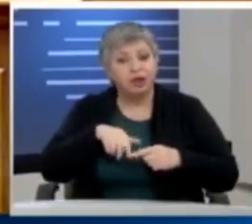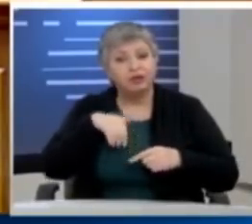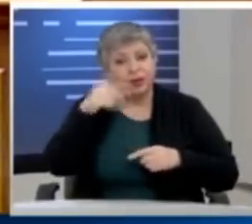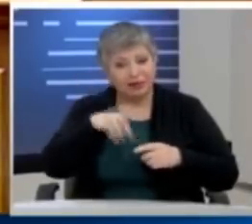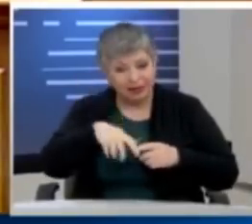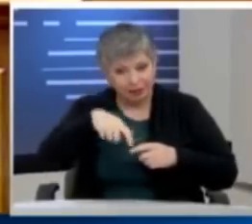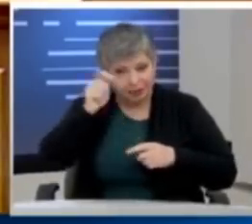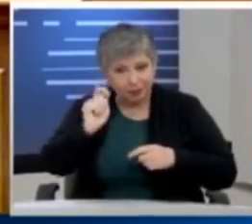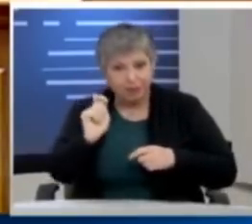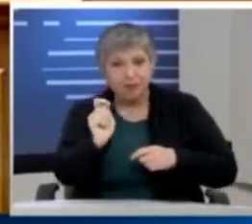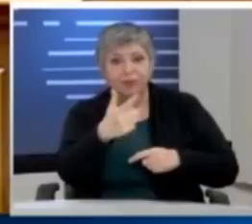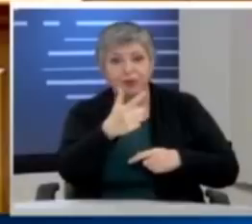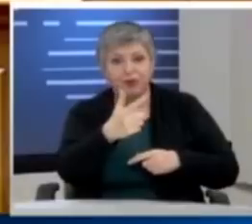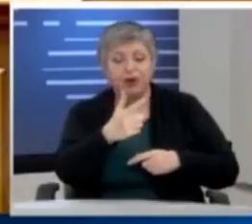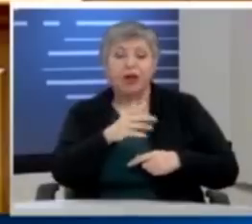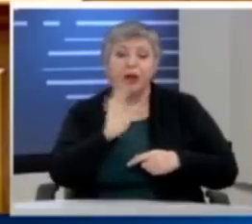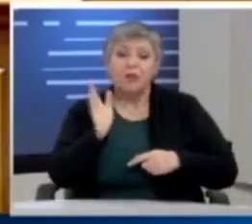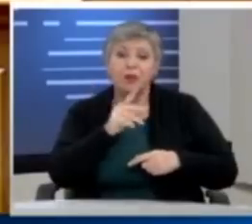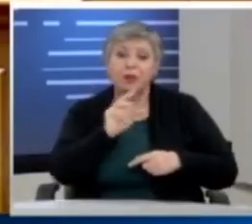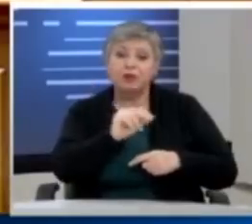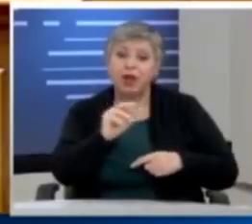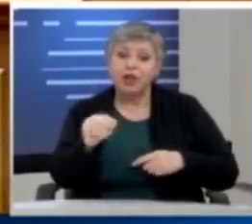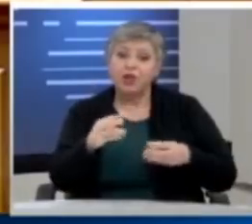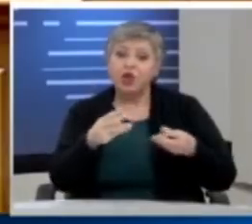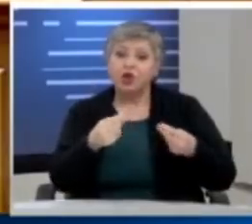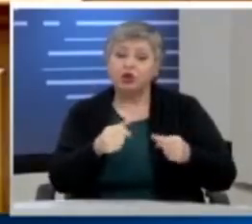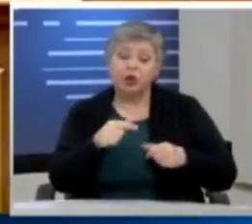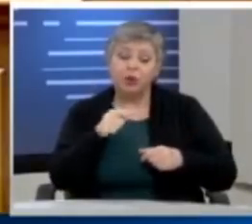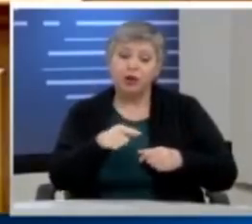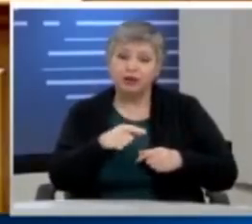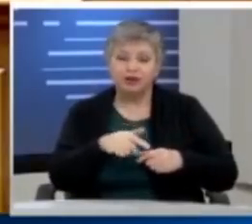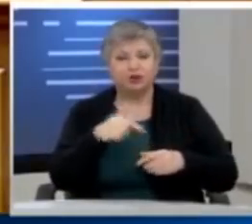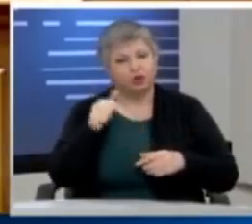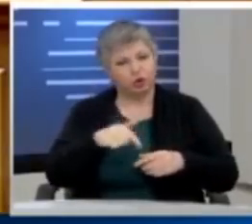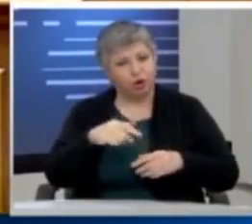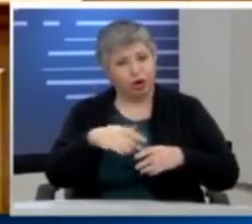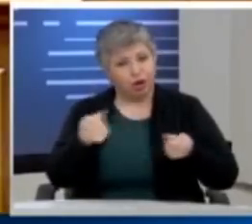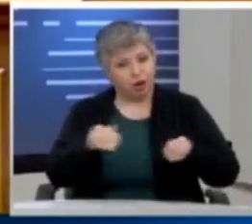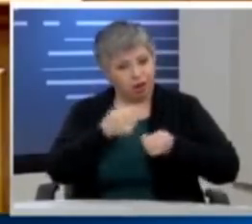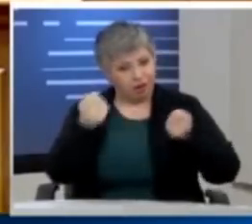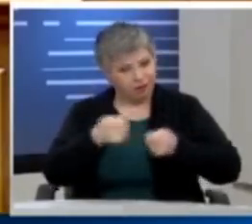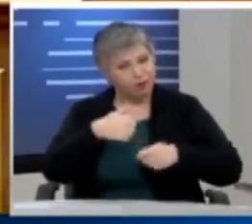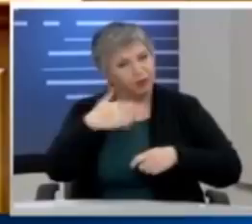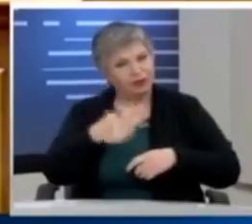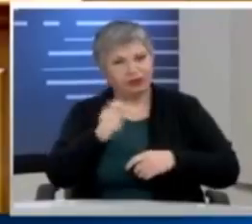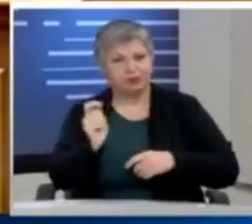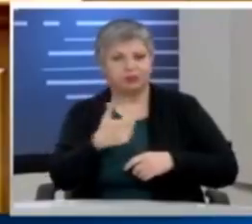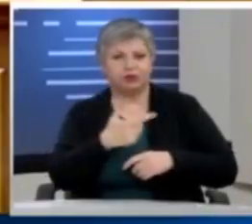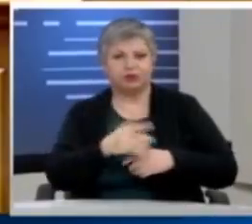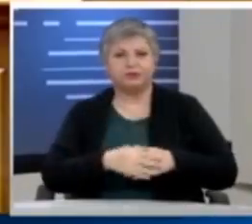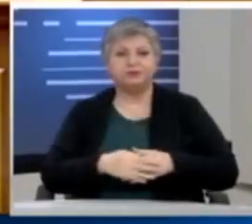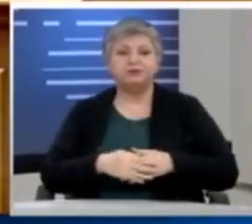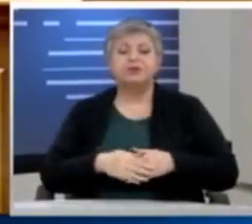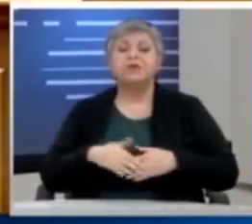εσείς. Κυρίες και κύριοι, καμιά σχέση δεν έχει ο εθνικισμός και ο αλυτρωτισμός με